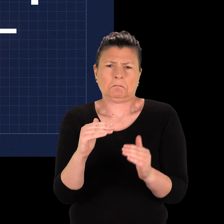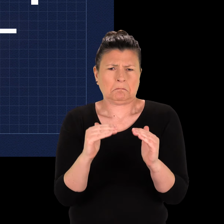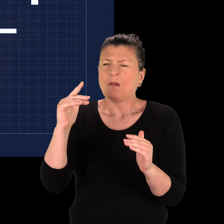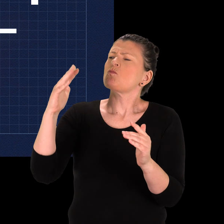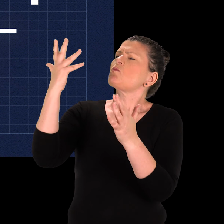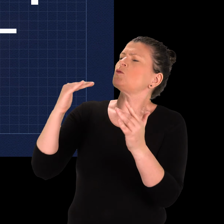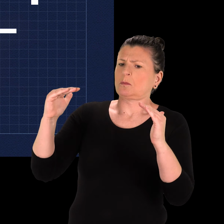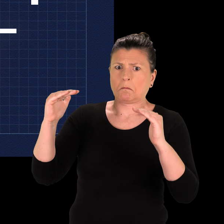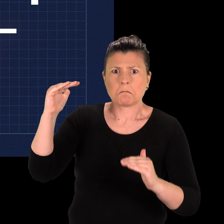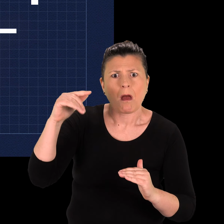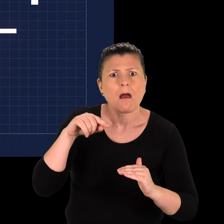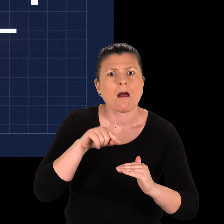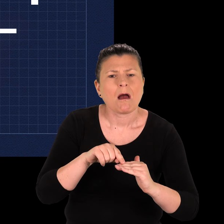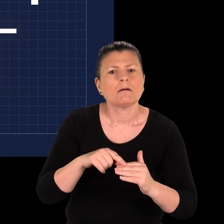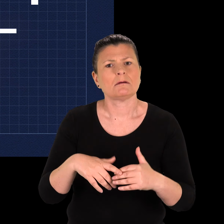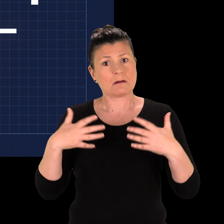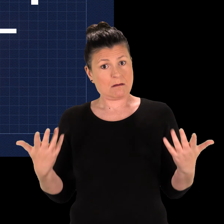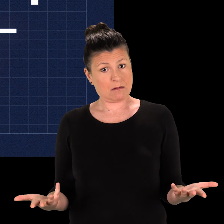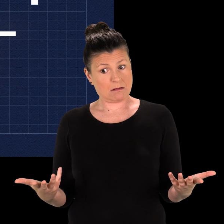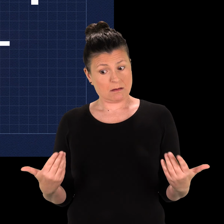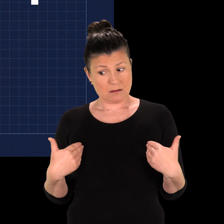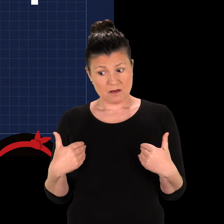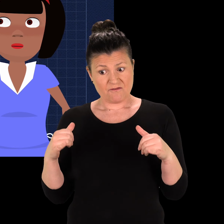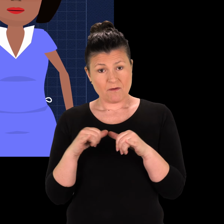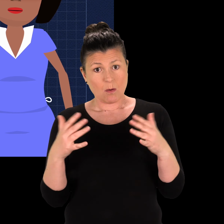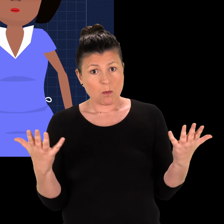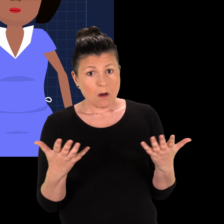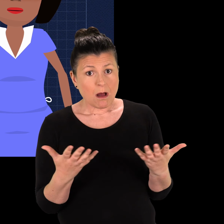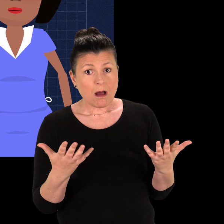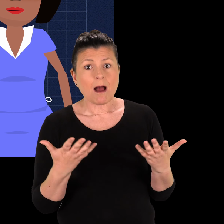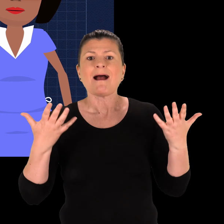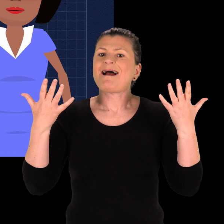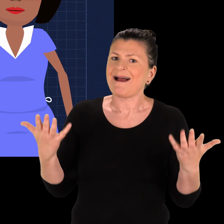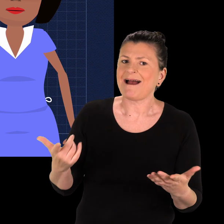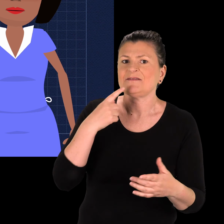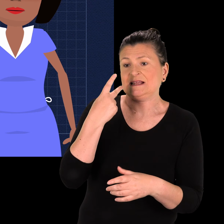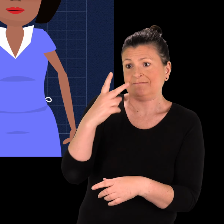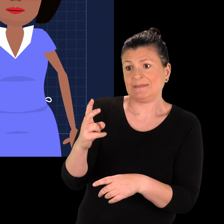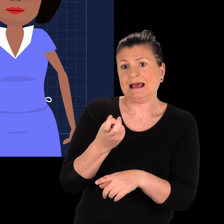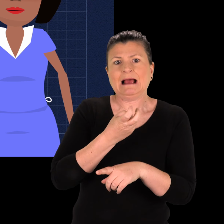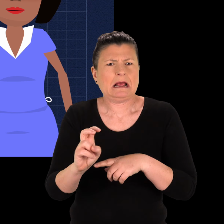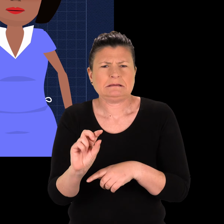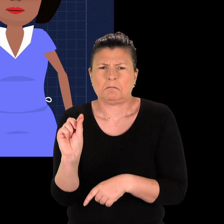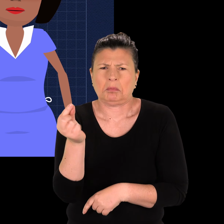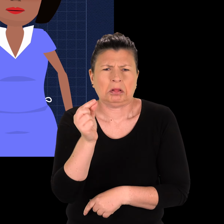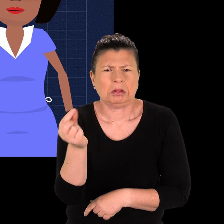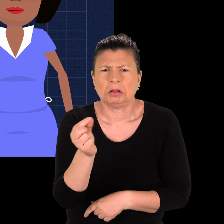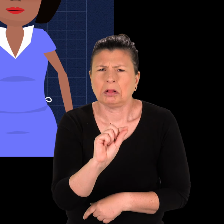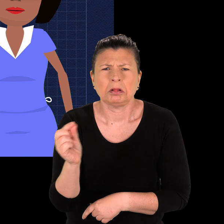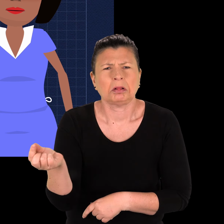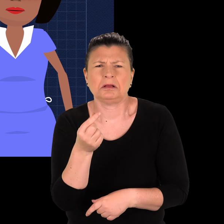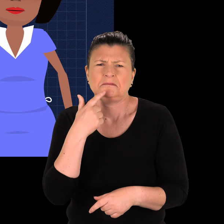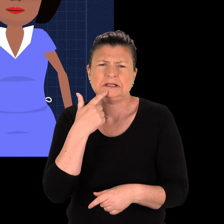MOM, c'est que vos résultats sont plus bas que ceux habituellement mesurés. Alors, au final, on fait quoi ? On dit que votre risque est faible si